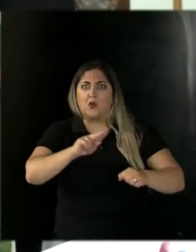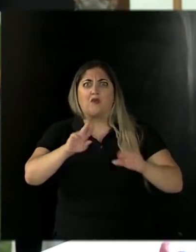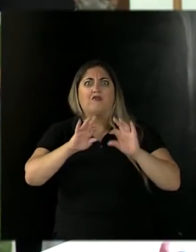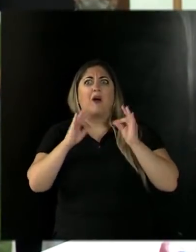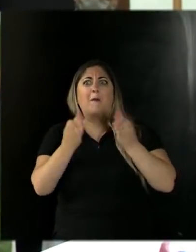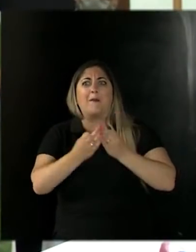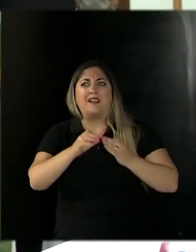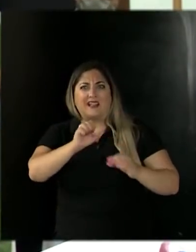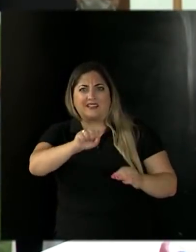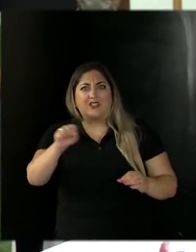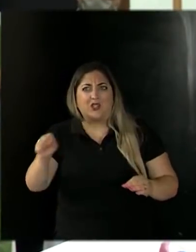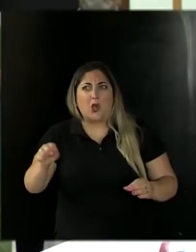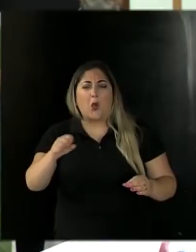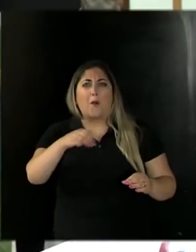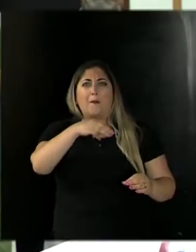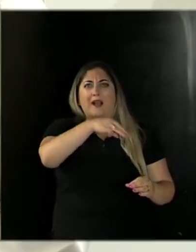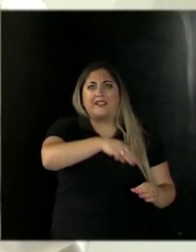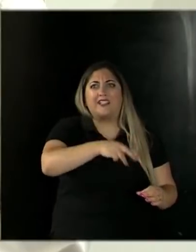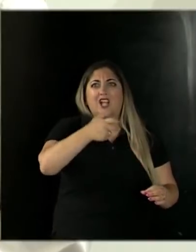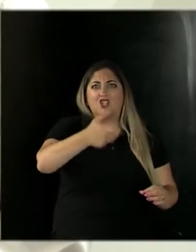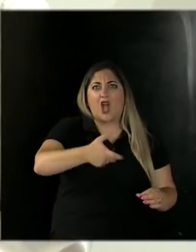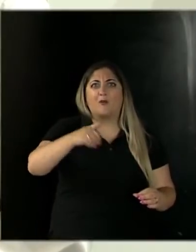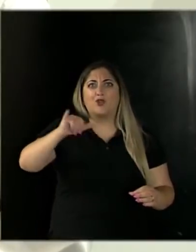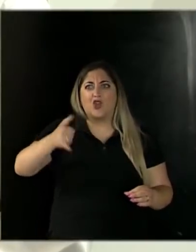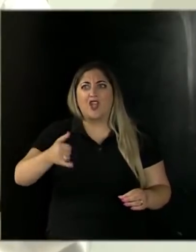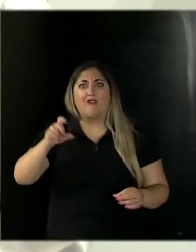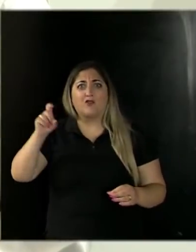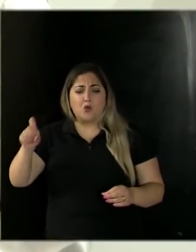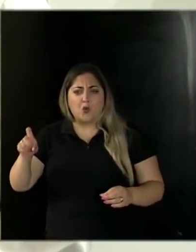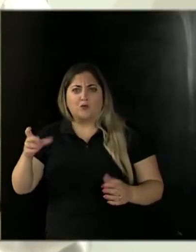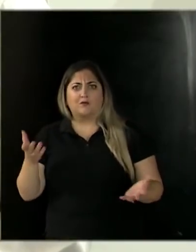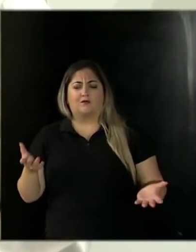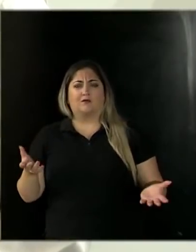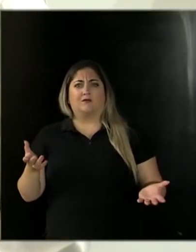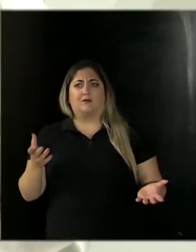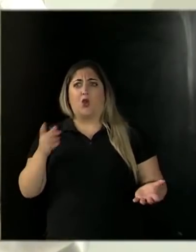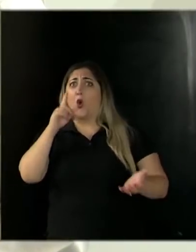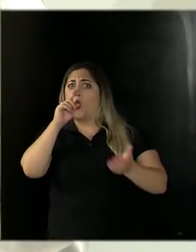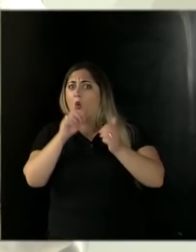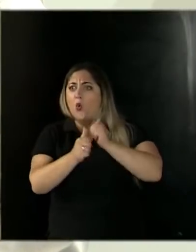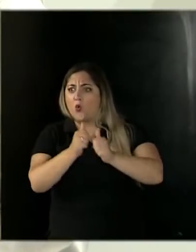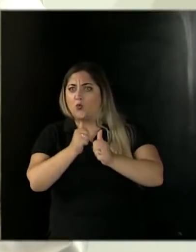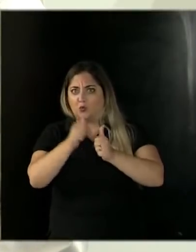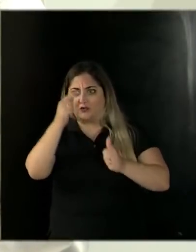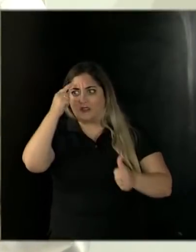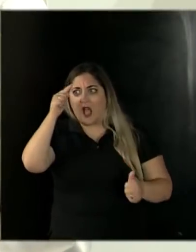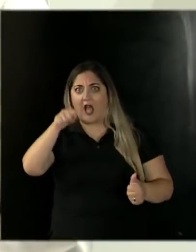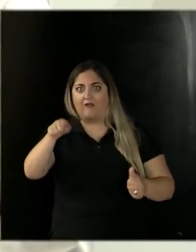Xmun. Uħutu l-bniet mhumiex hawn magħna.